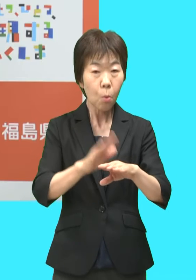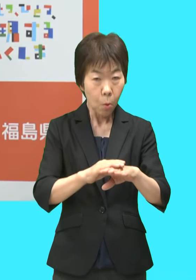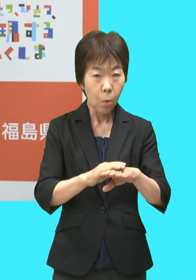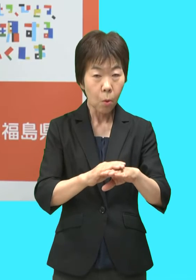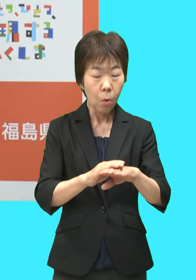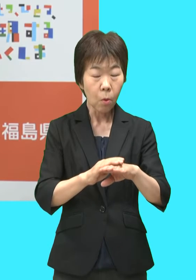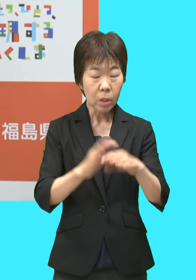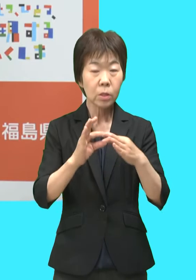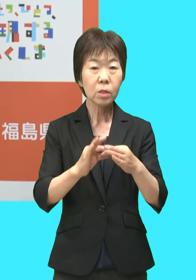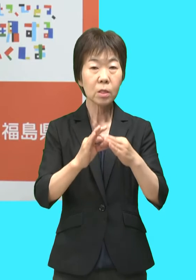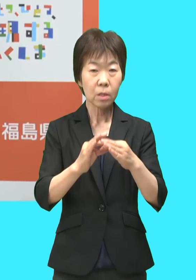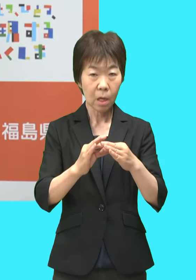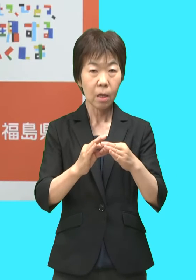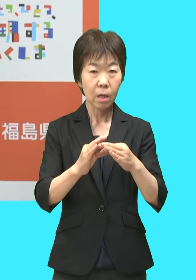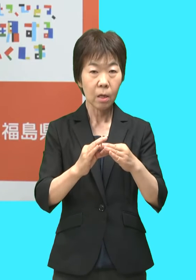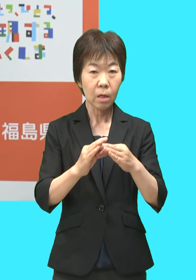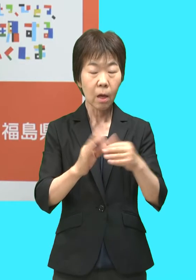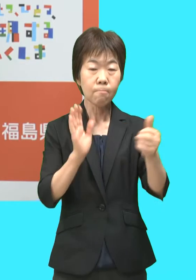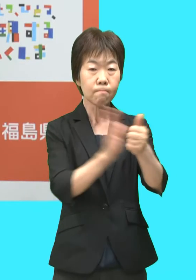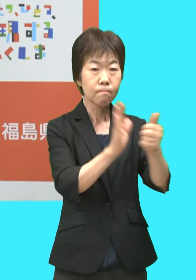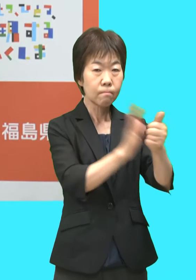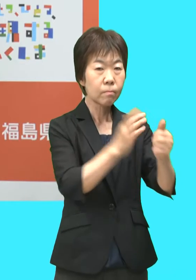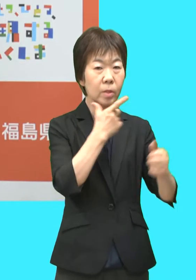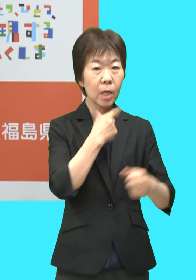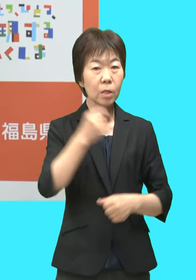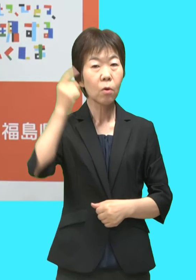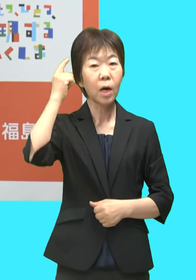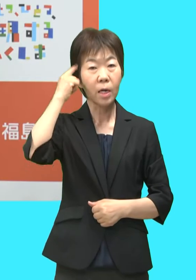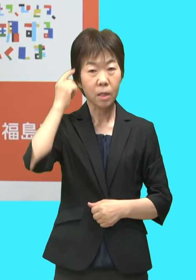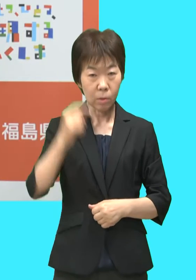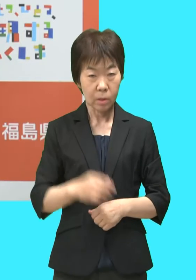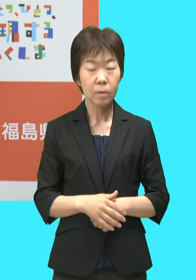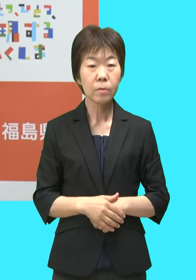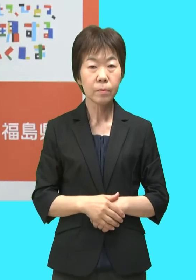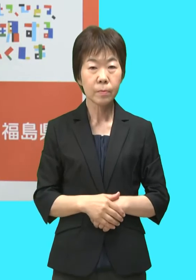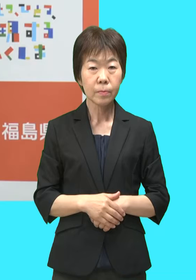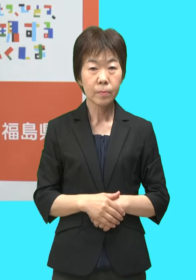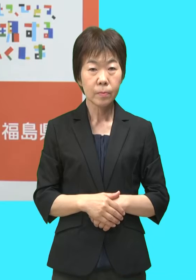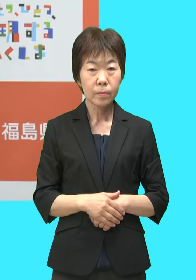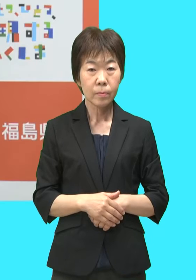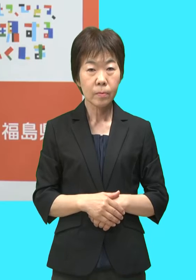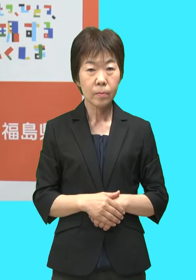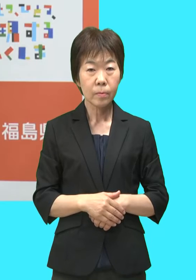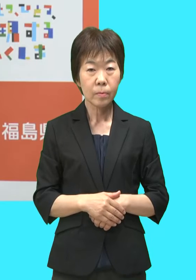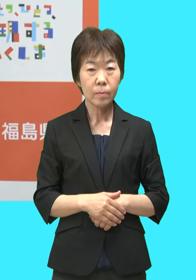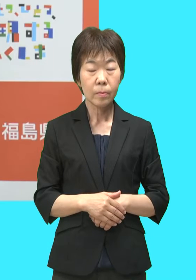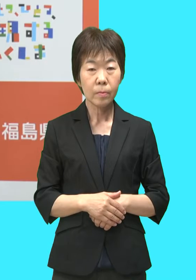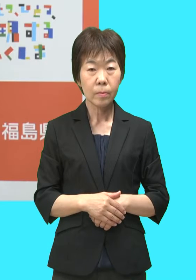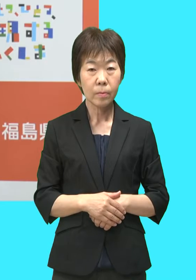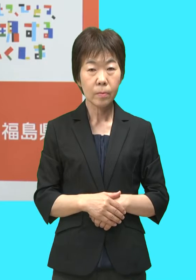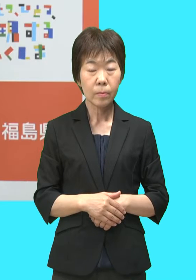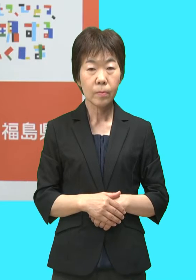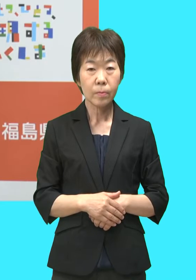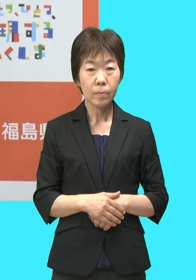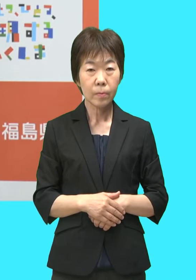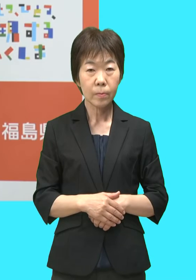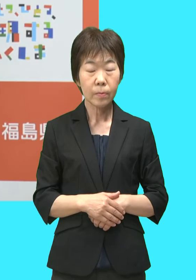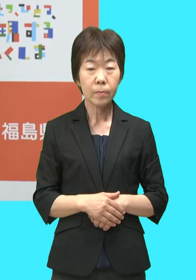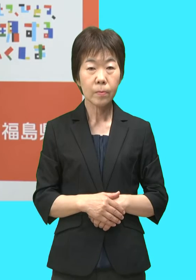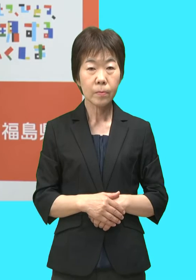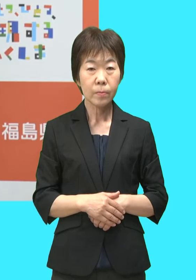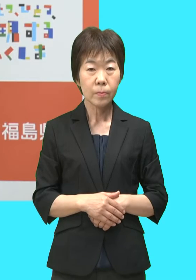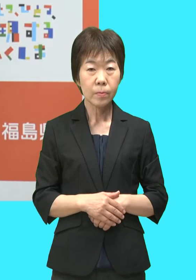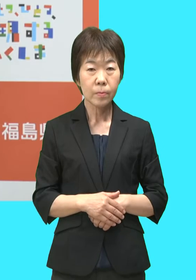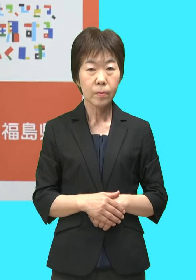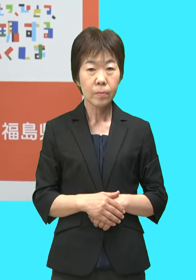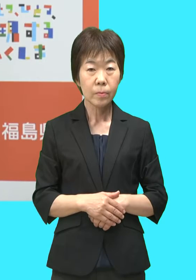の点についても県としてテコ入れをしていきたいと考えています。 ありがとうございます。 その他